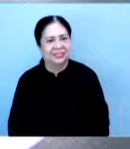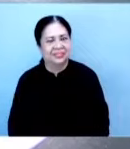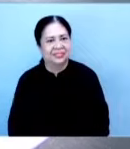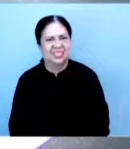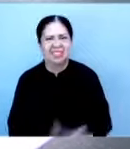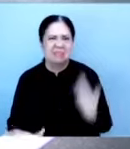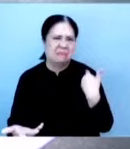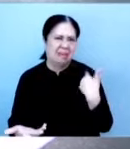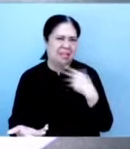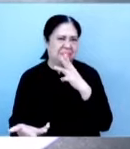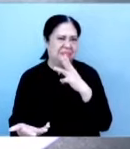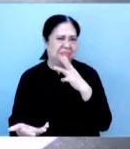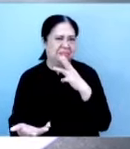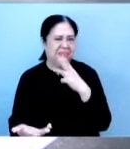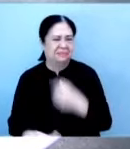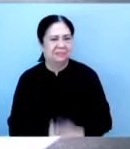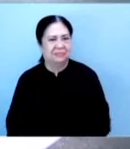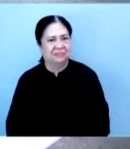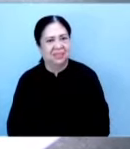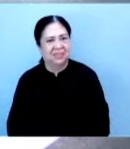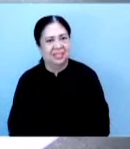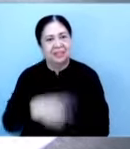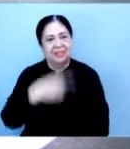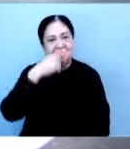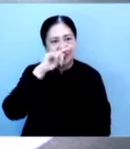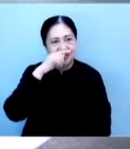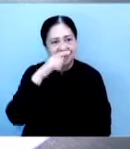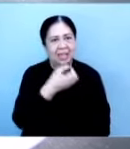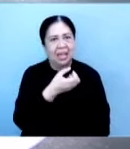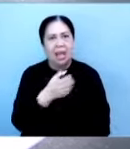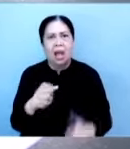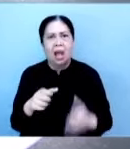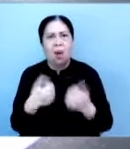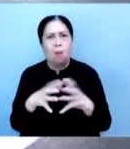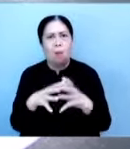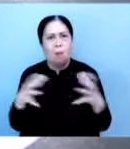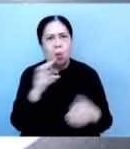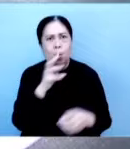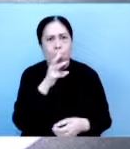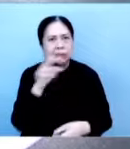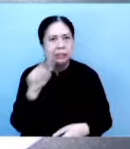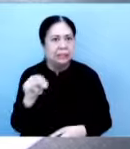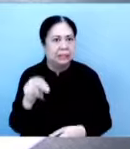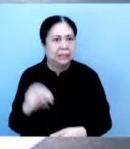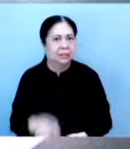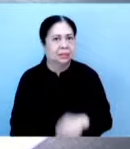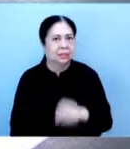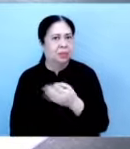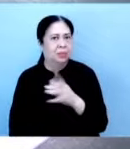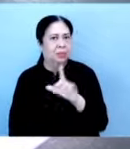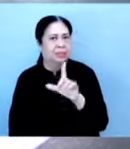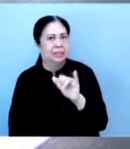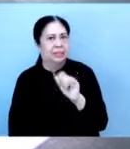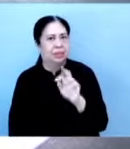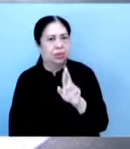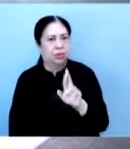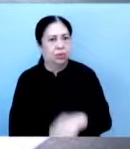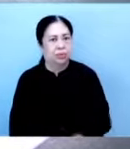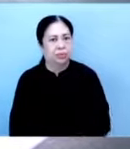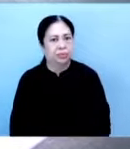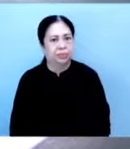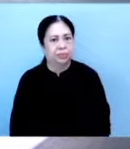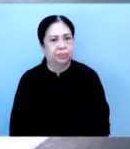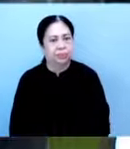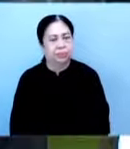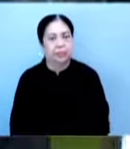Ito po mga pang tdl na unit Gaano karaming tubig ang kailangan dito may litro ba kayo na ano o po ah Ano ah tatlong